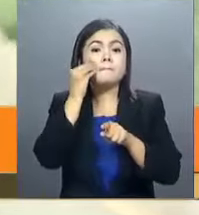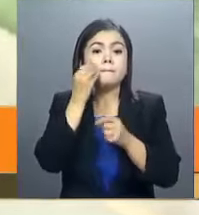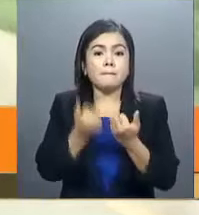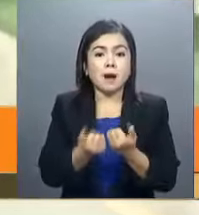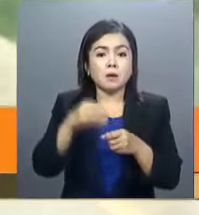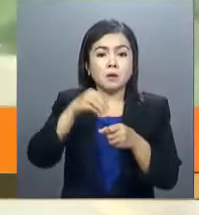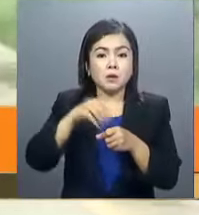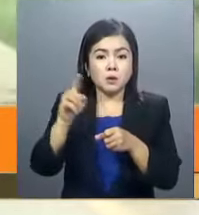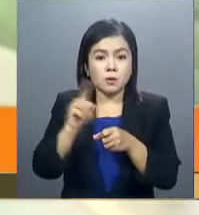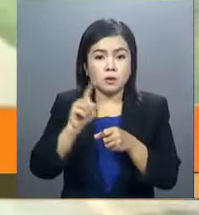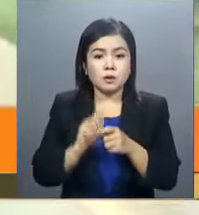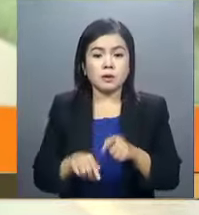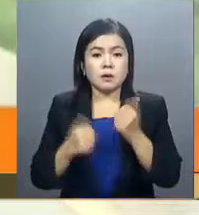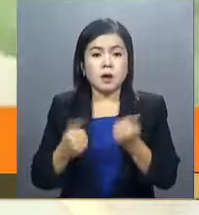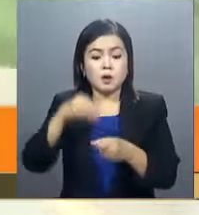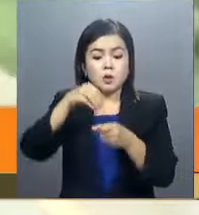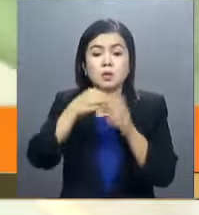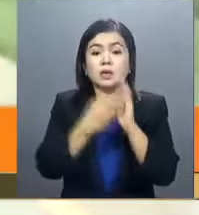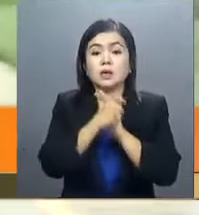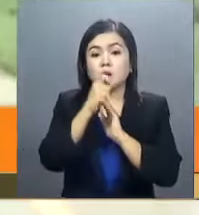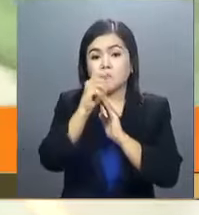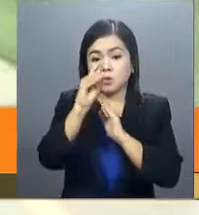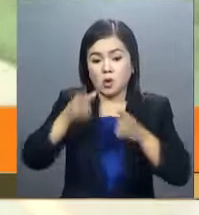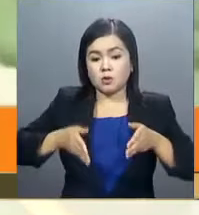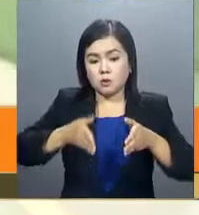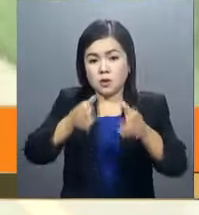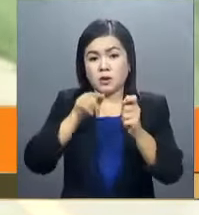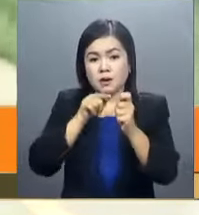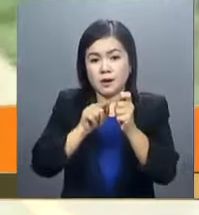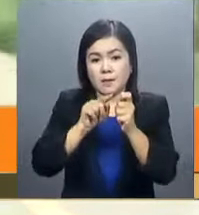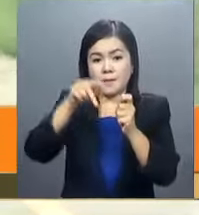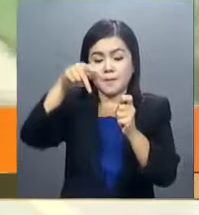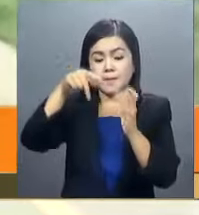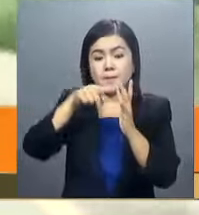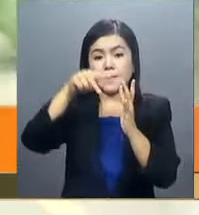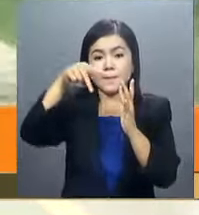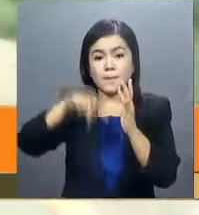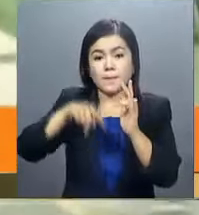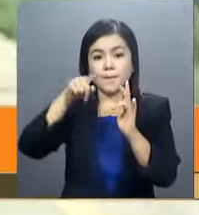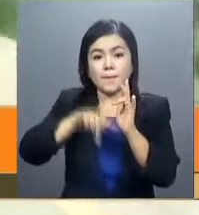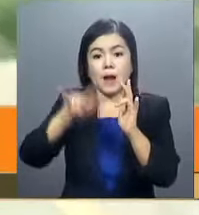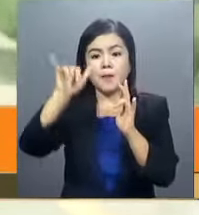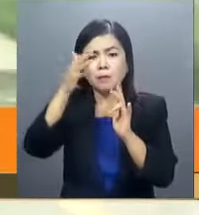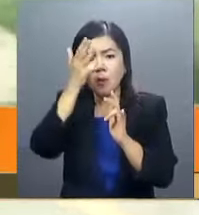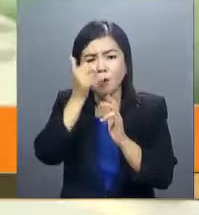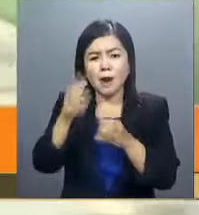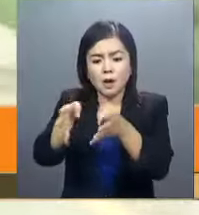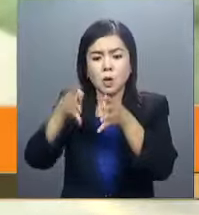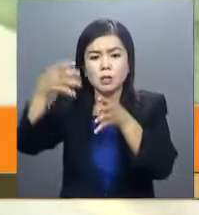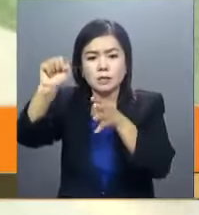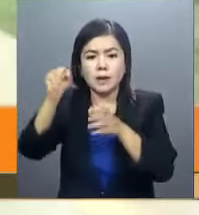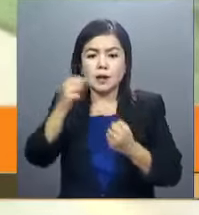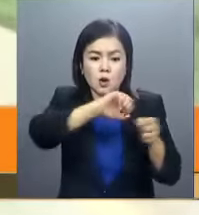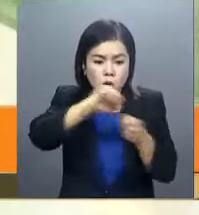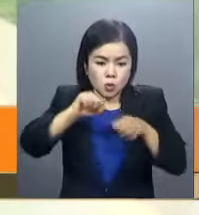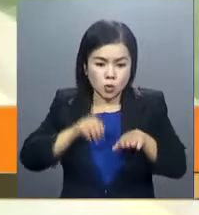บ้านนาผู้อำเภอเพ็ญจังหวัดอุดรธานีก่อนที่จะมีรถบรรทุก18ล้อได้พยายามขับเบียดแล้วก็ปาดหน้ารถตู้จ